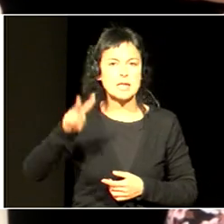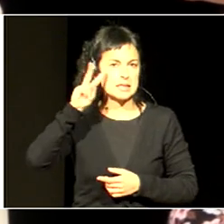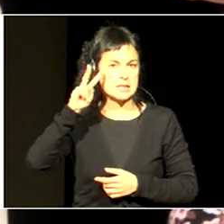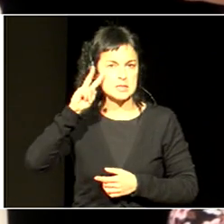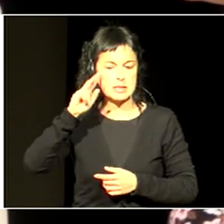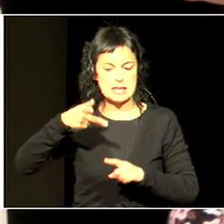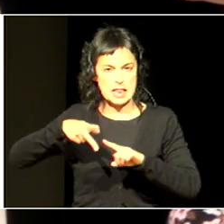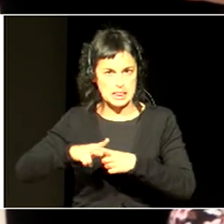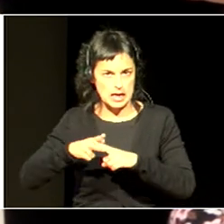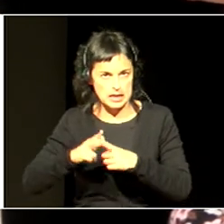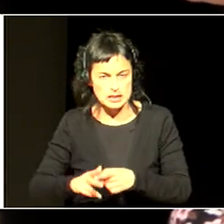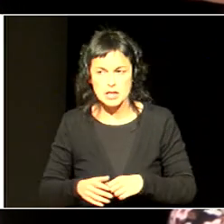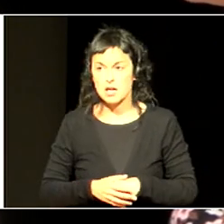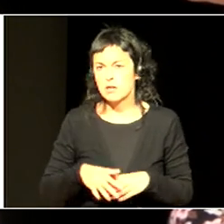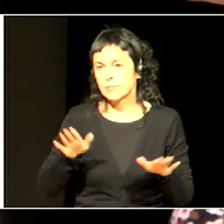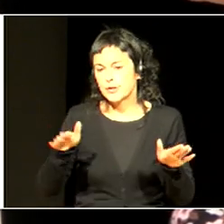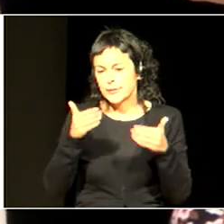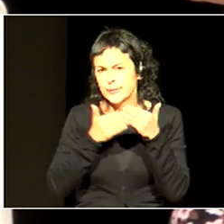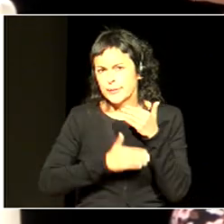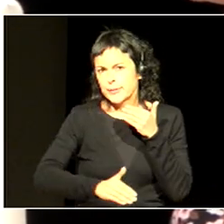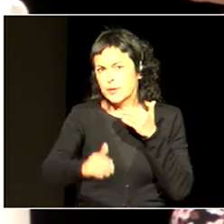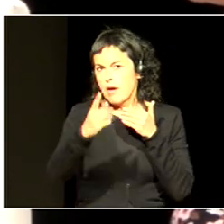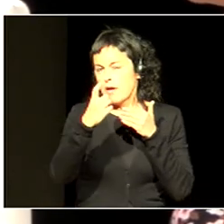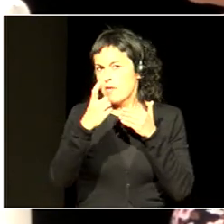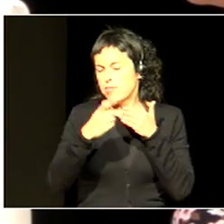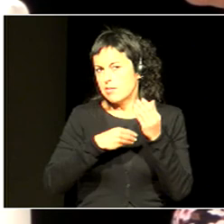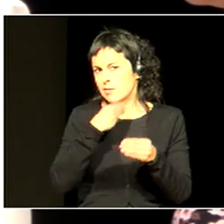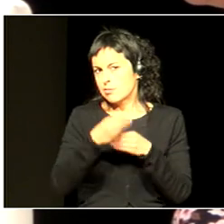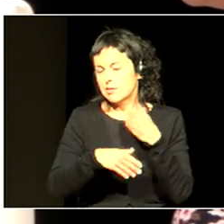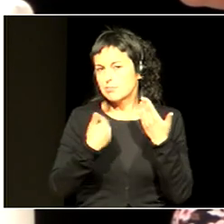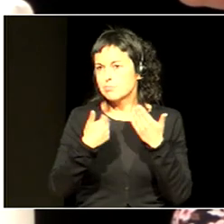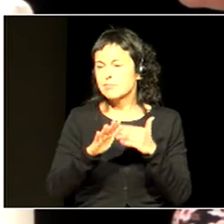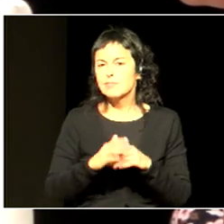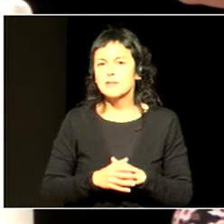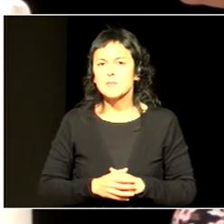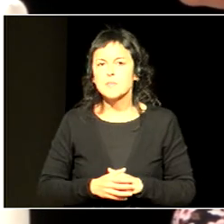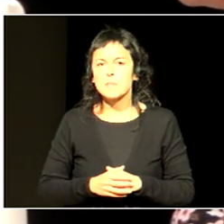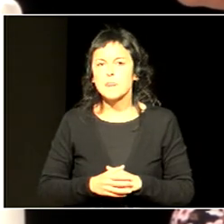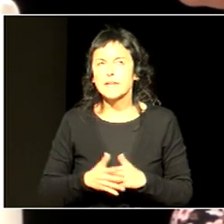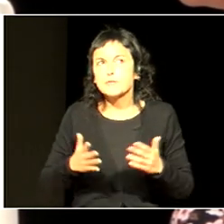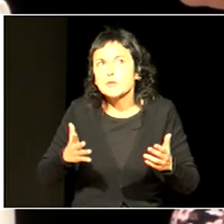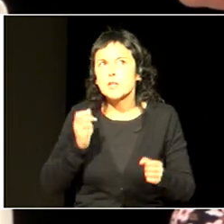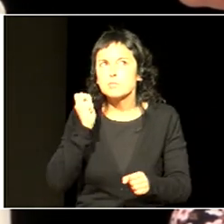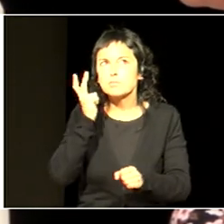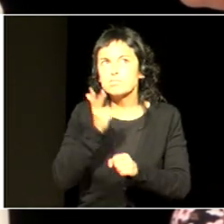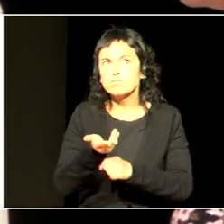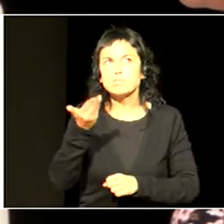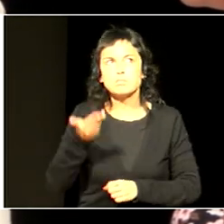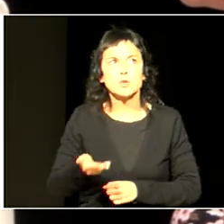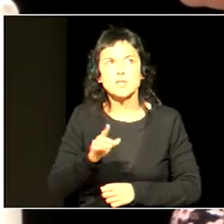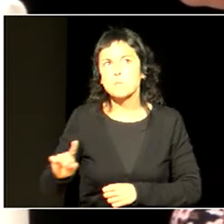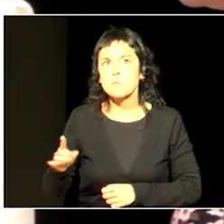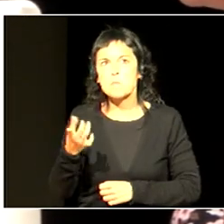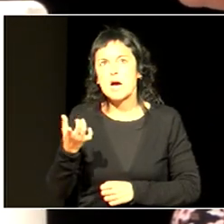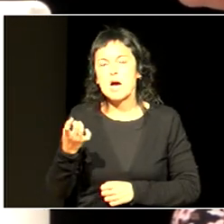ba, asko geratzen da egiteko, eta erronka agian importantenak nik uste dut direla, ba,